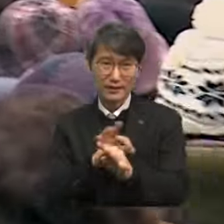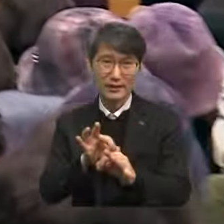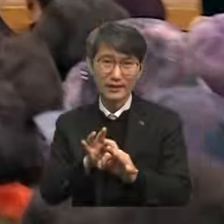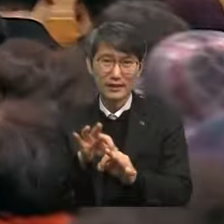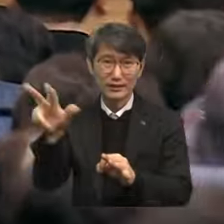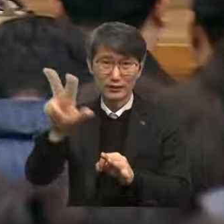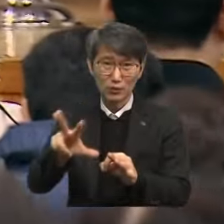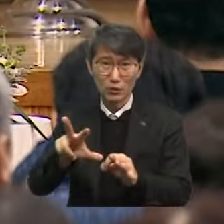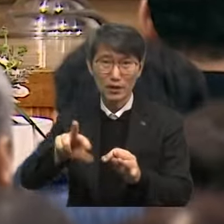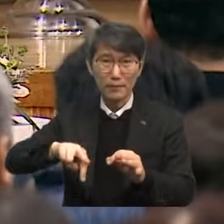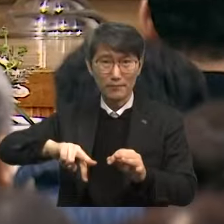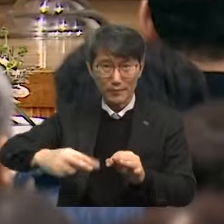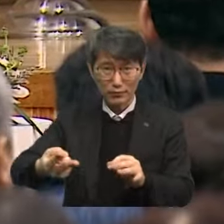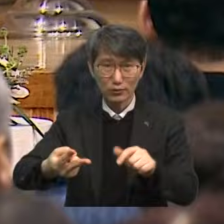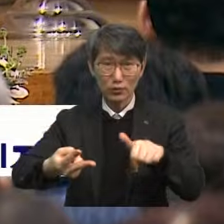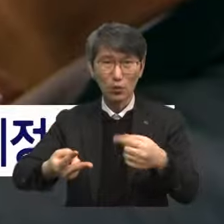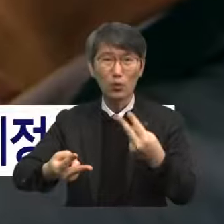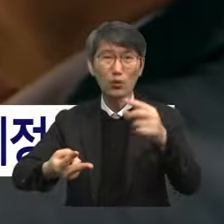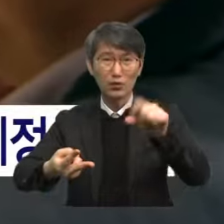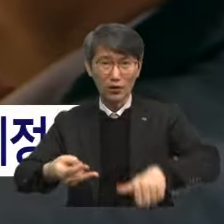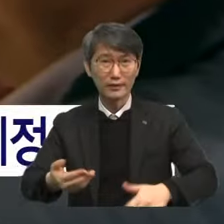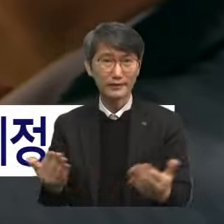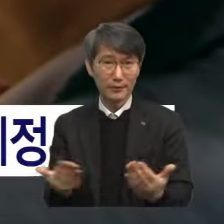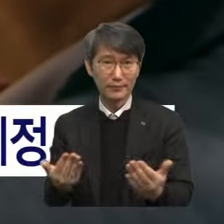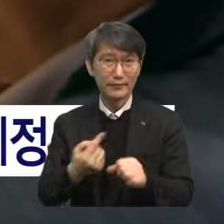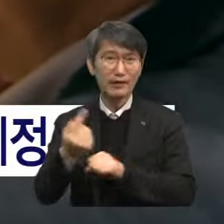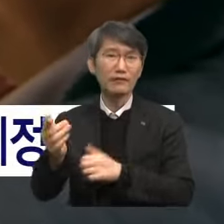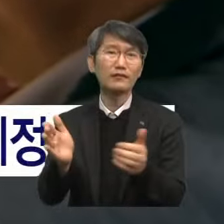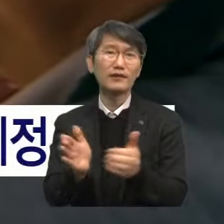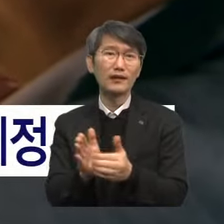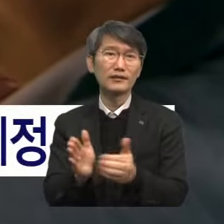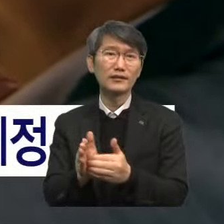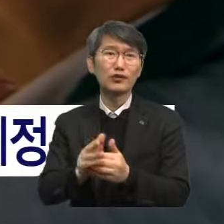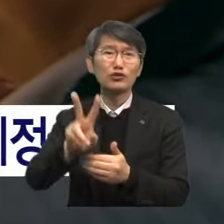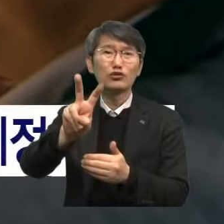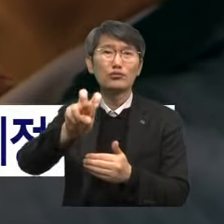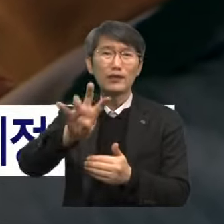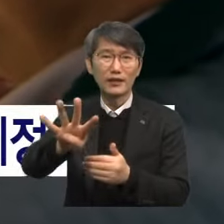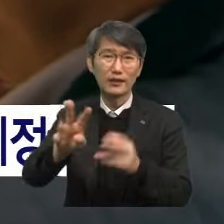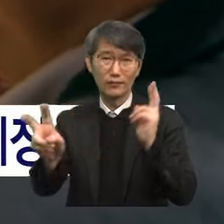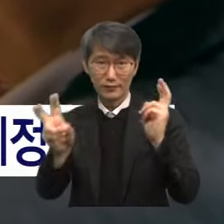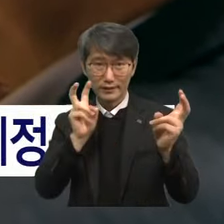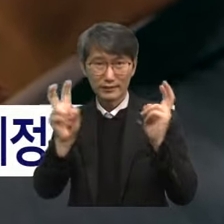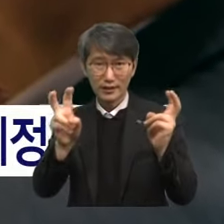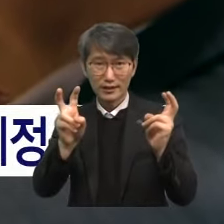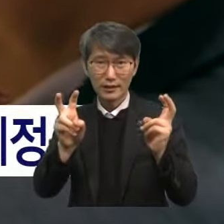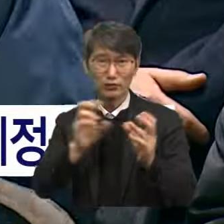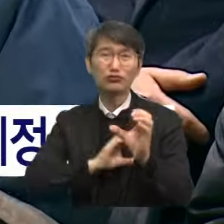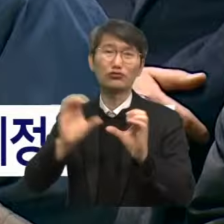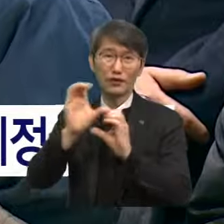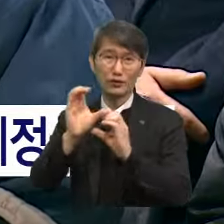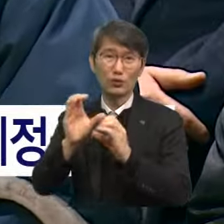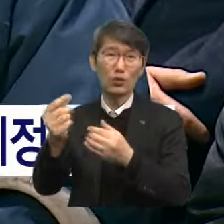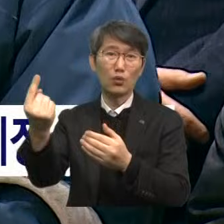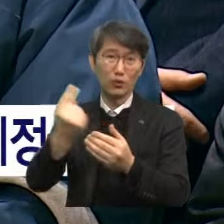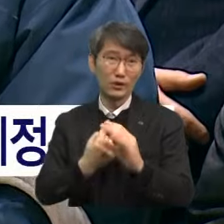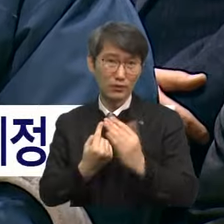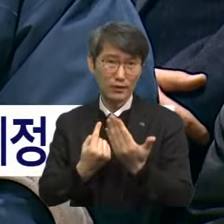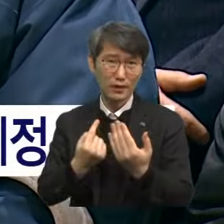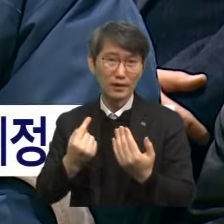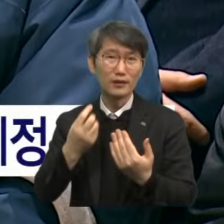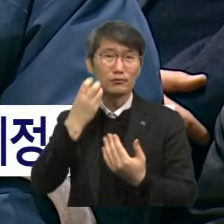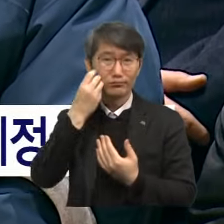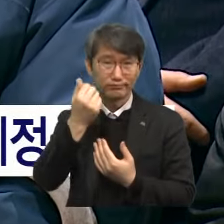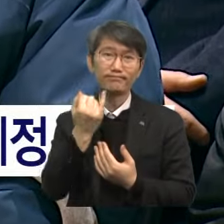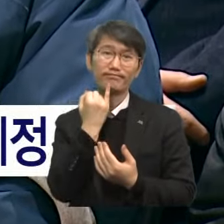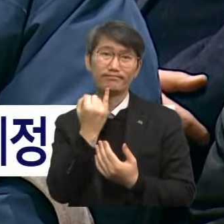뒤바꿀 고덕 비즈밸리 조성 사업은 내년까지 24개 기업이 추가로 입주할 예정이라며 순항